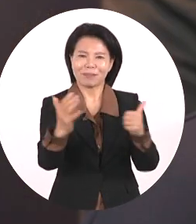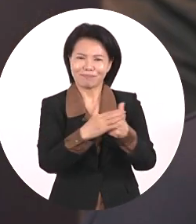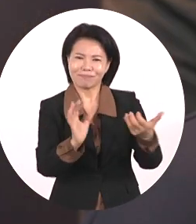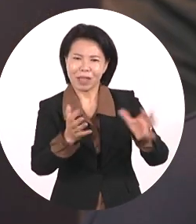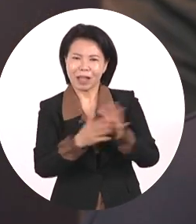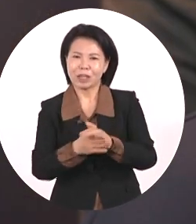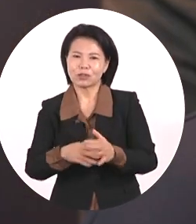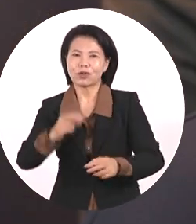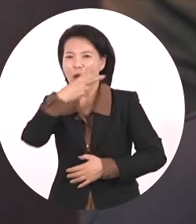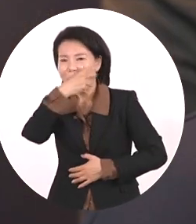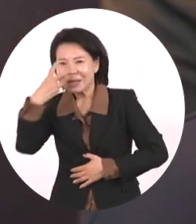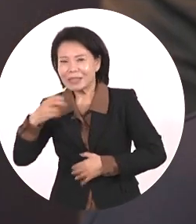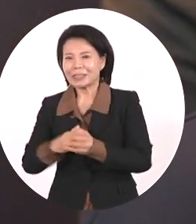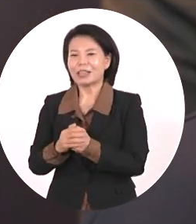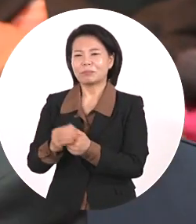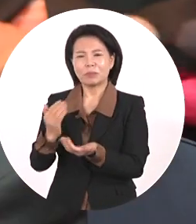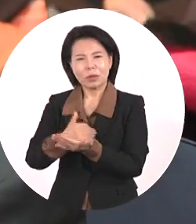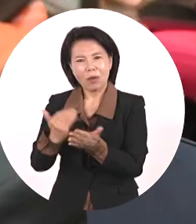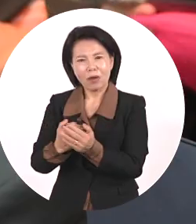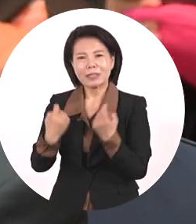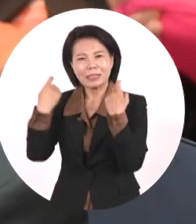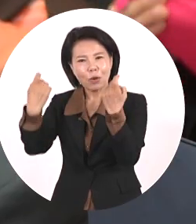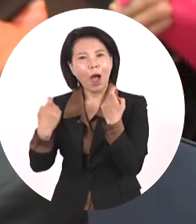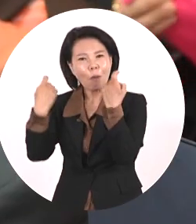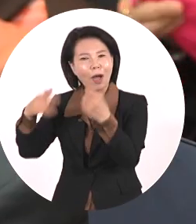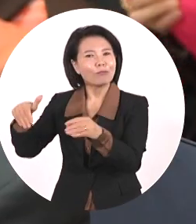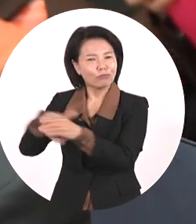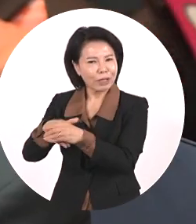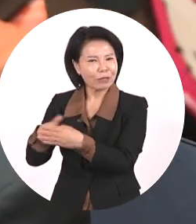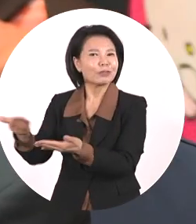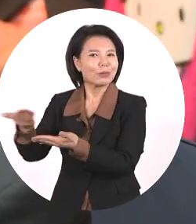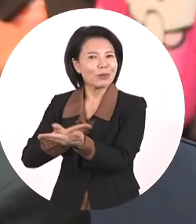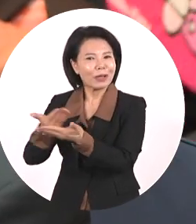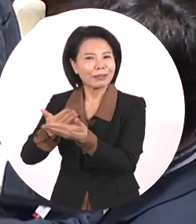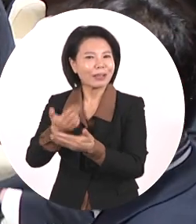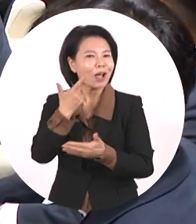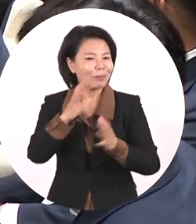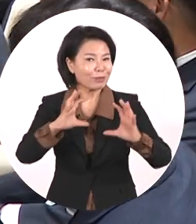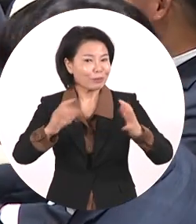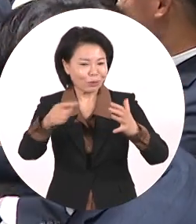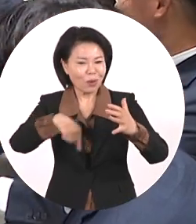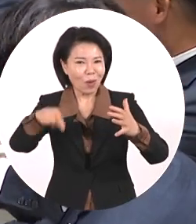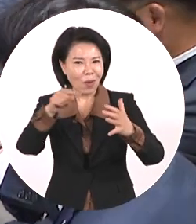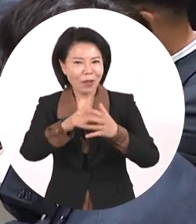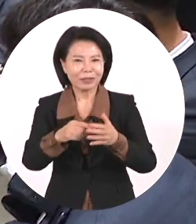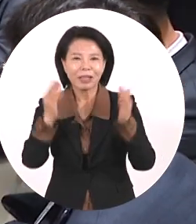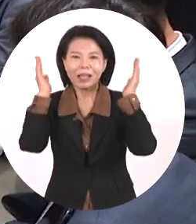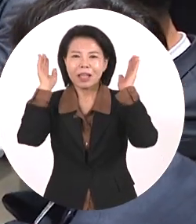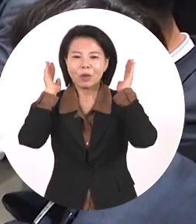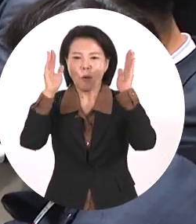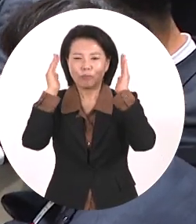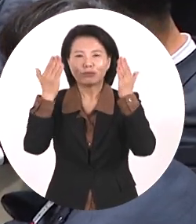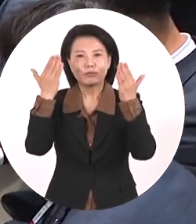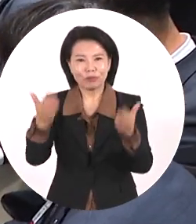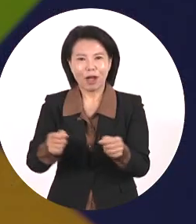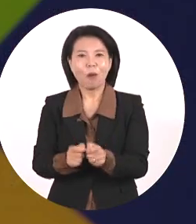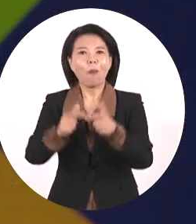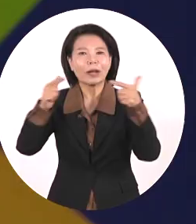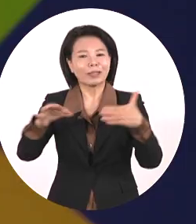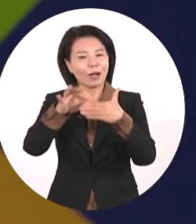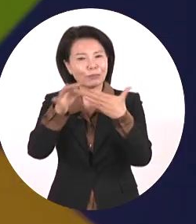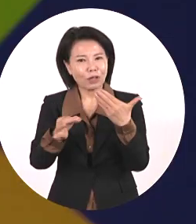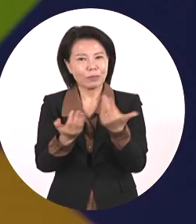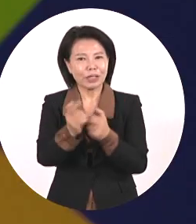말레이시아에는 제주 탐나문화재 초청과 문화, 관광 교류를 제안했는데요. 미국과는 런케이션